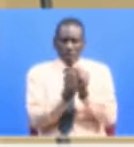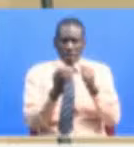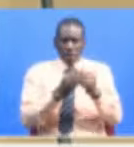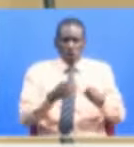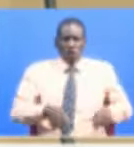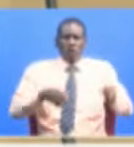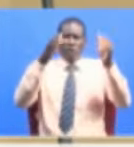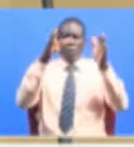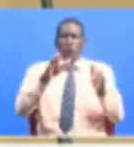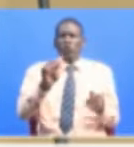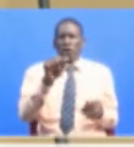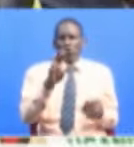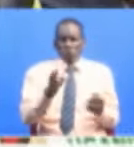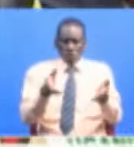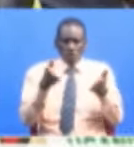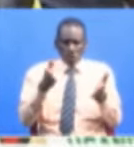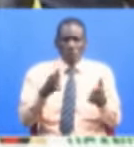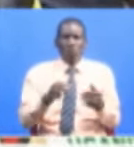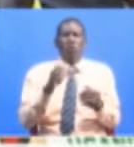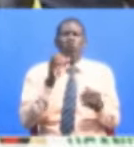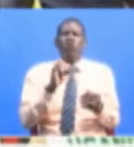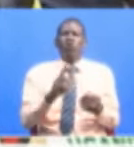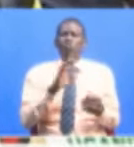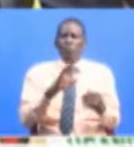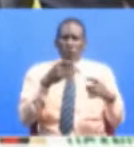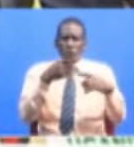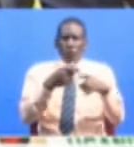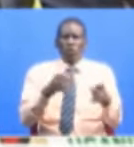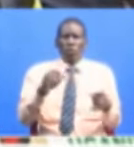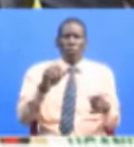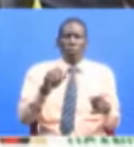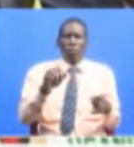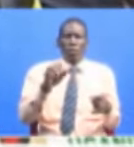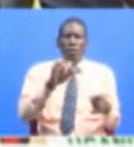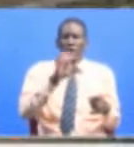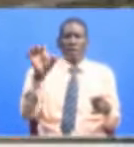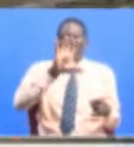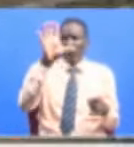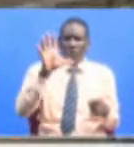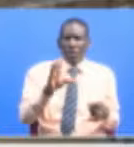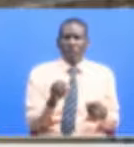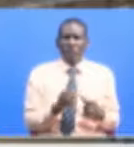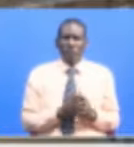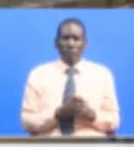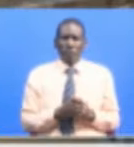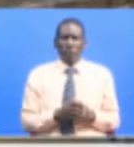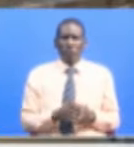AU sasa anafaa kutoka eneo la Afrika Mashariki.